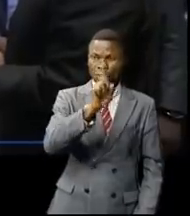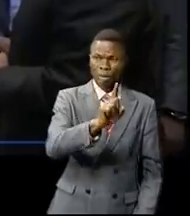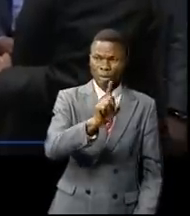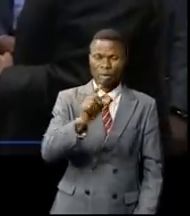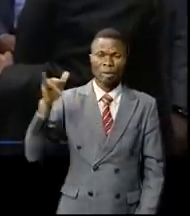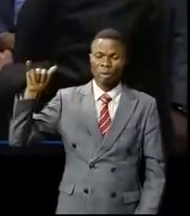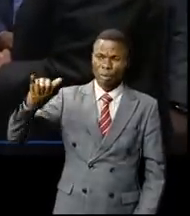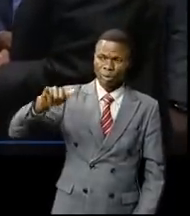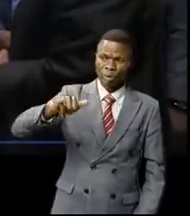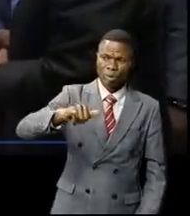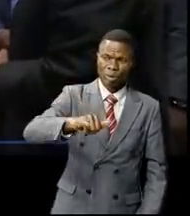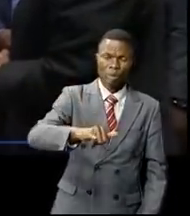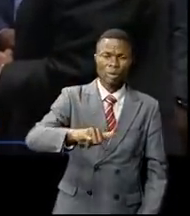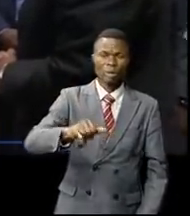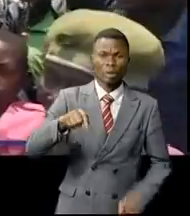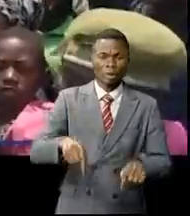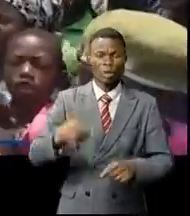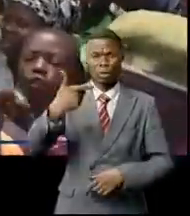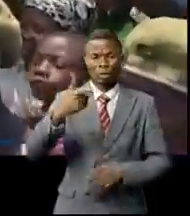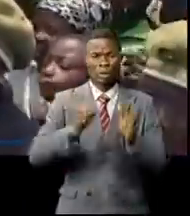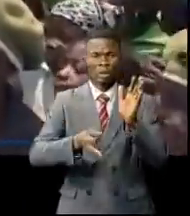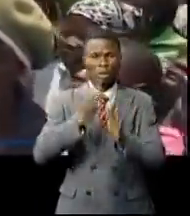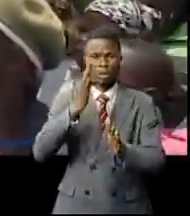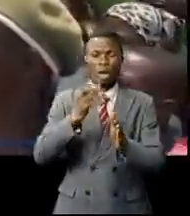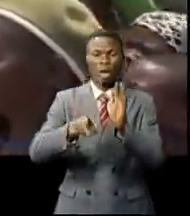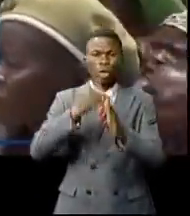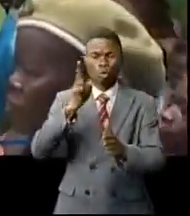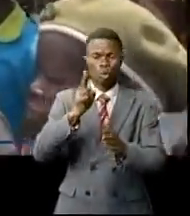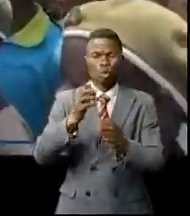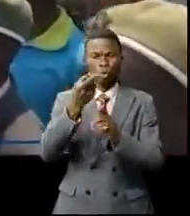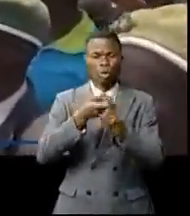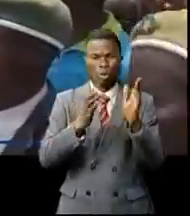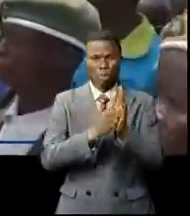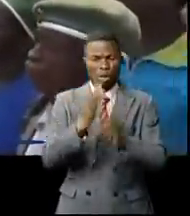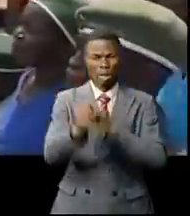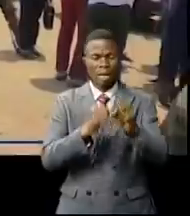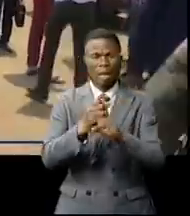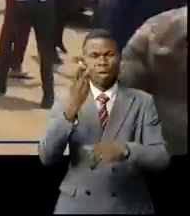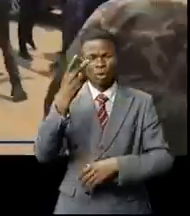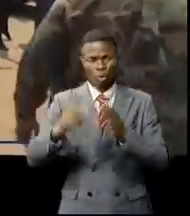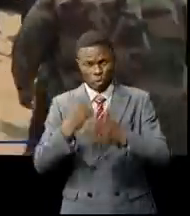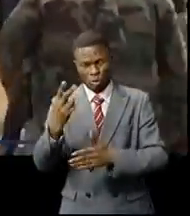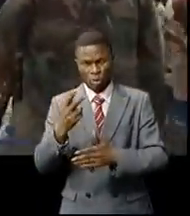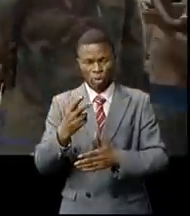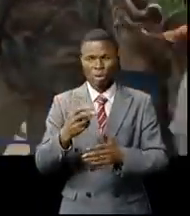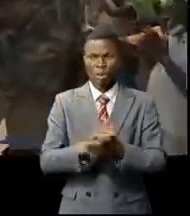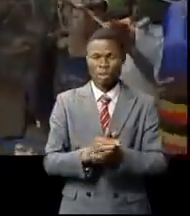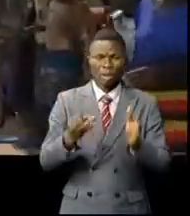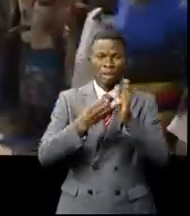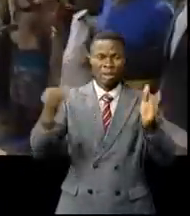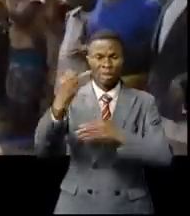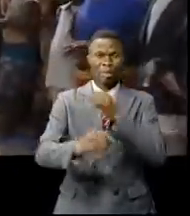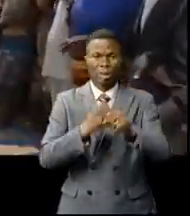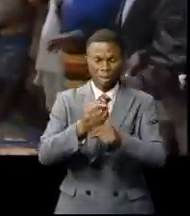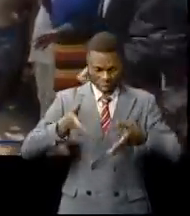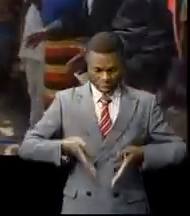part ce mardi 12 octobre 2021 double anniversaire à savoir le 70e anniversaire de la